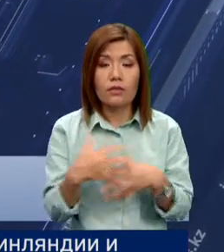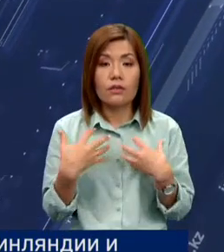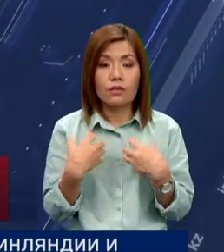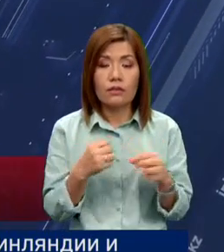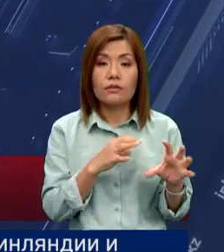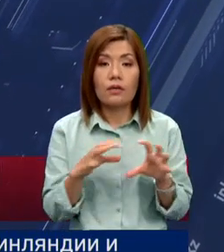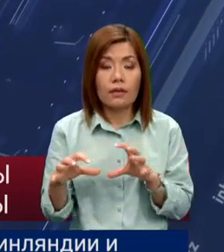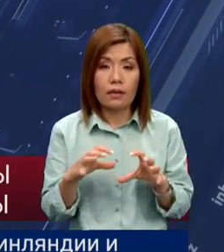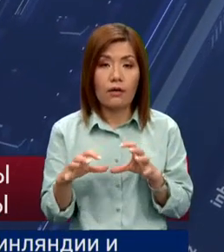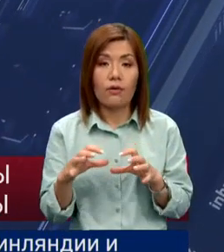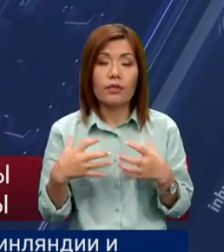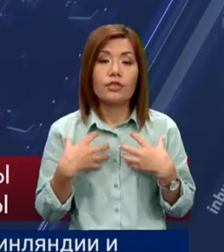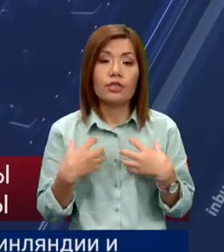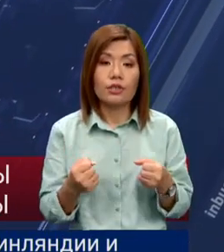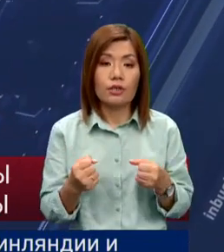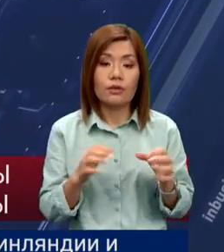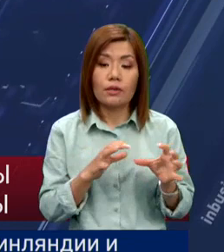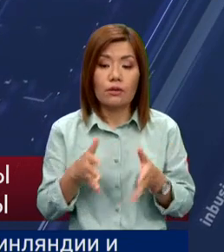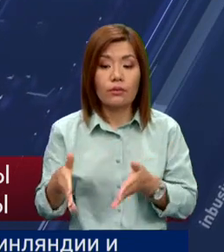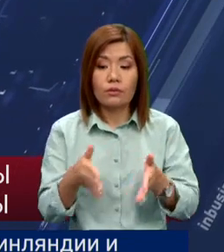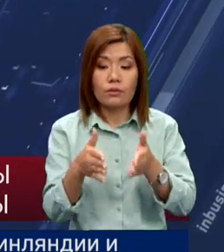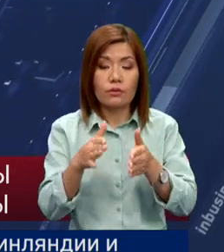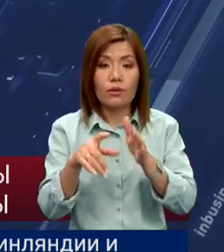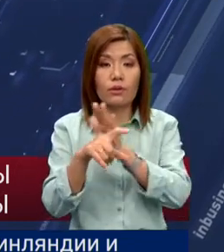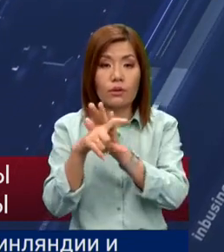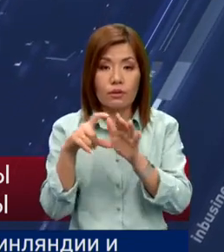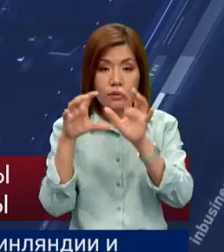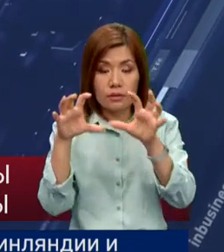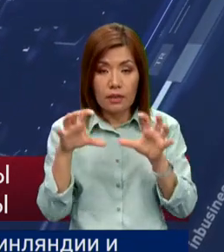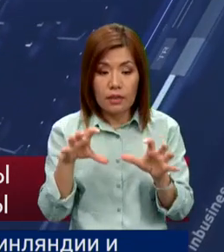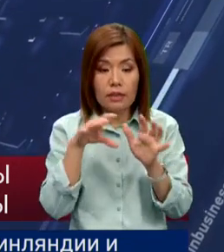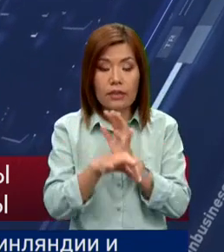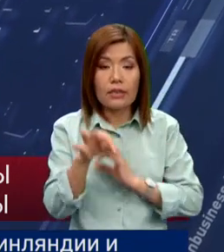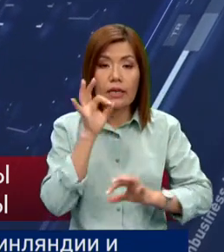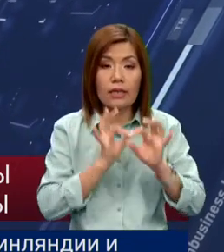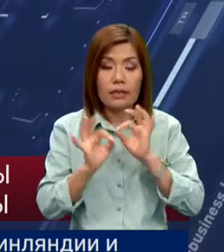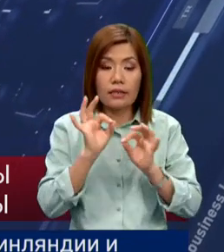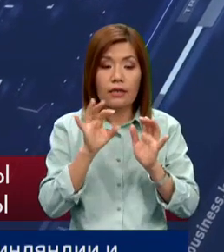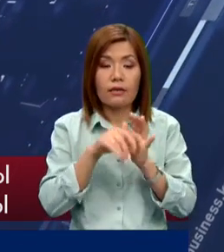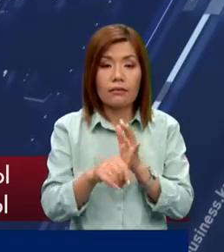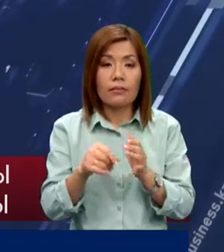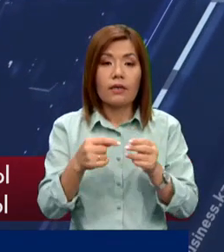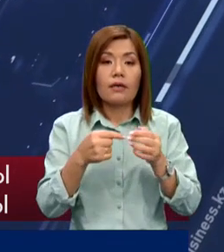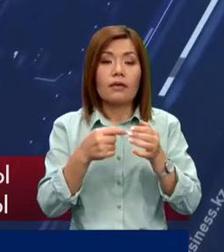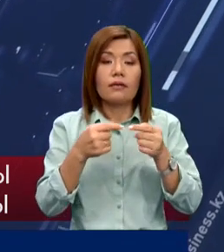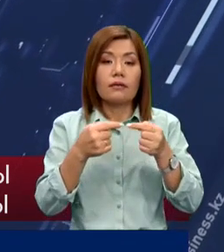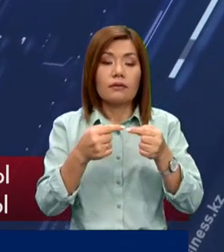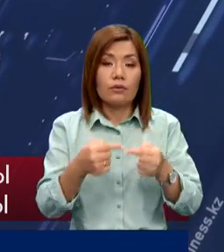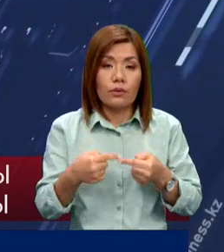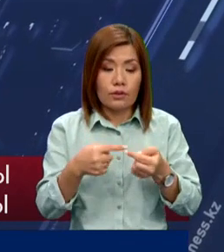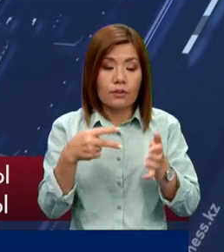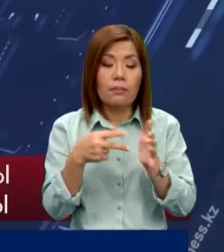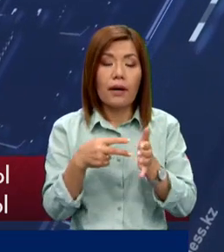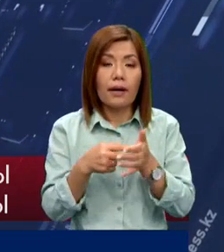және денсаулық сақтау жүйесі туралы кодексте дәрілік заттарға негізгі шекті баға қойылған.